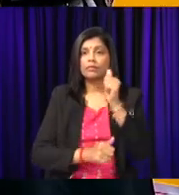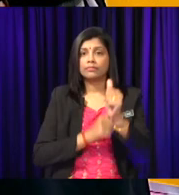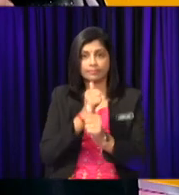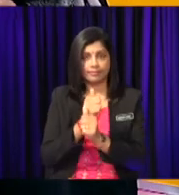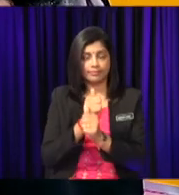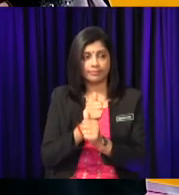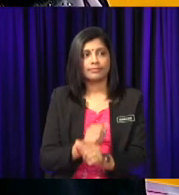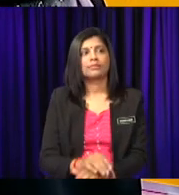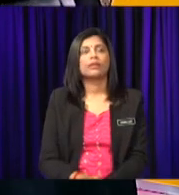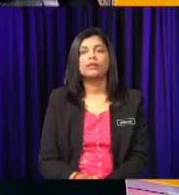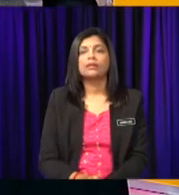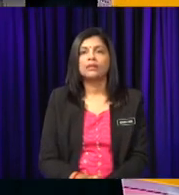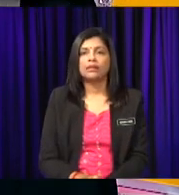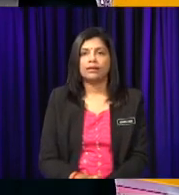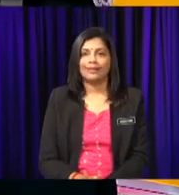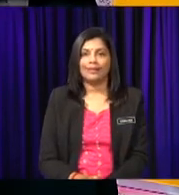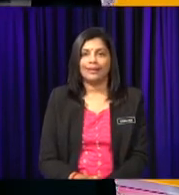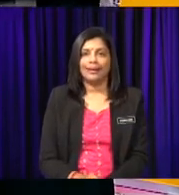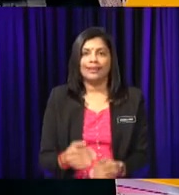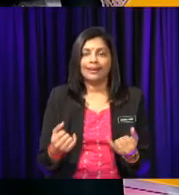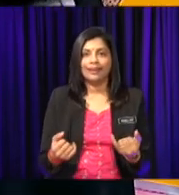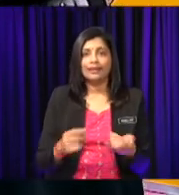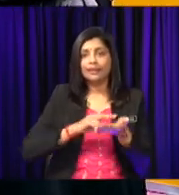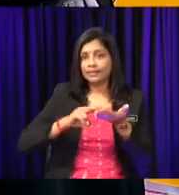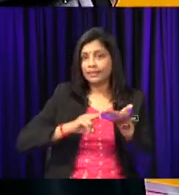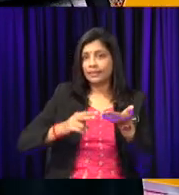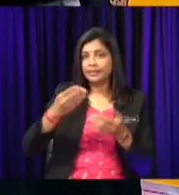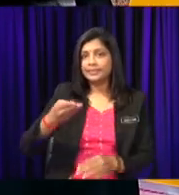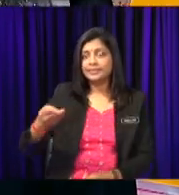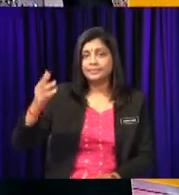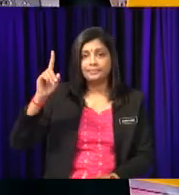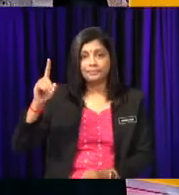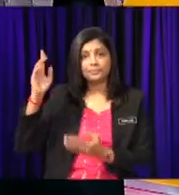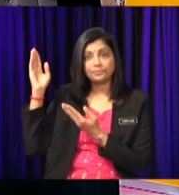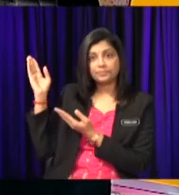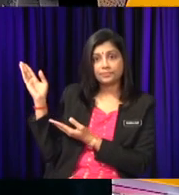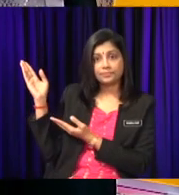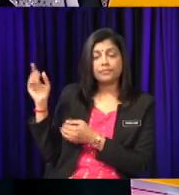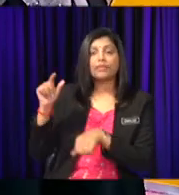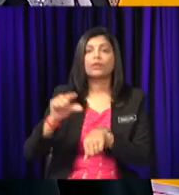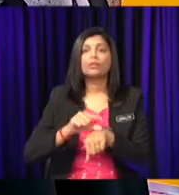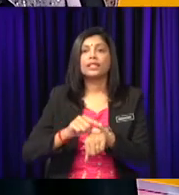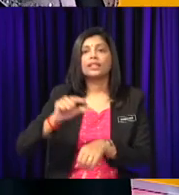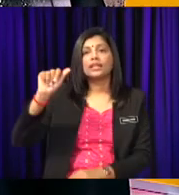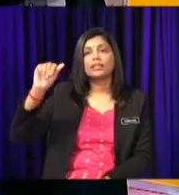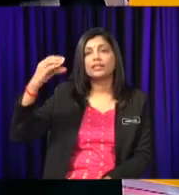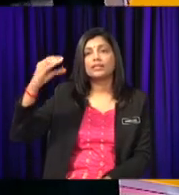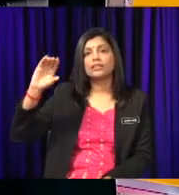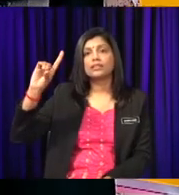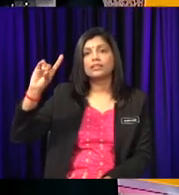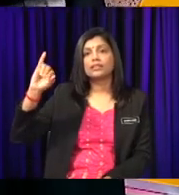bahan satu ini dengan menggunakan teknik bacaan exit ataupun kue nah anak murid saya